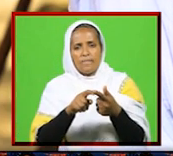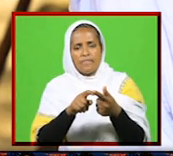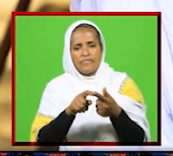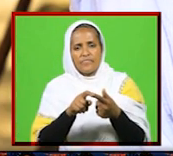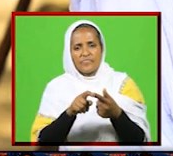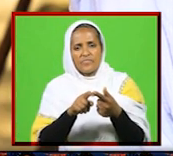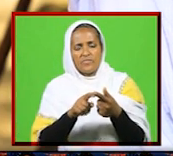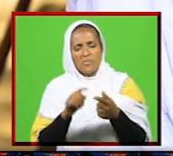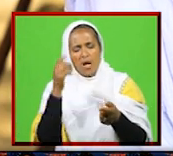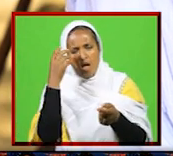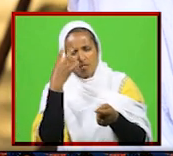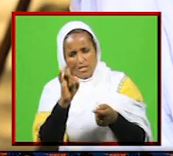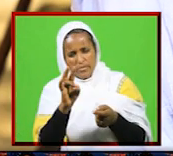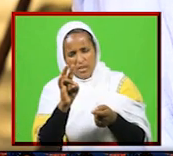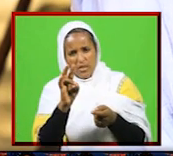እስከ